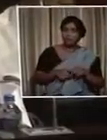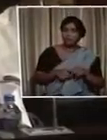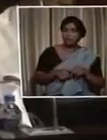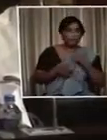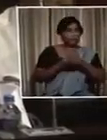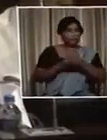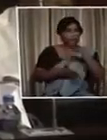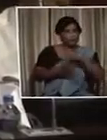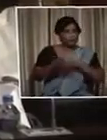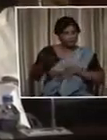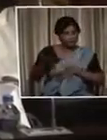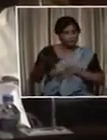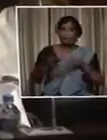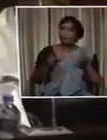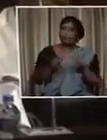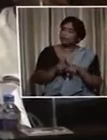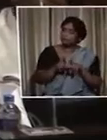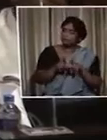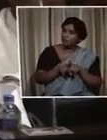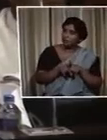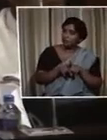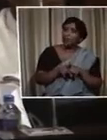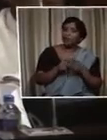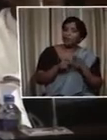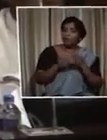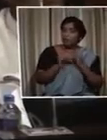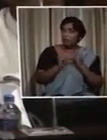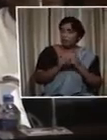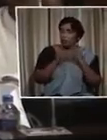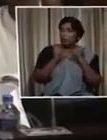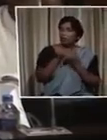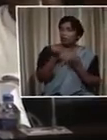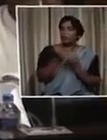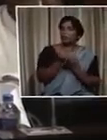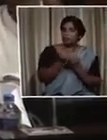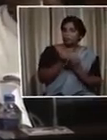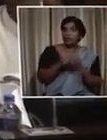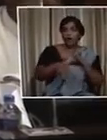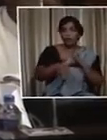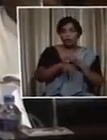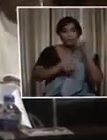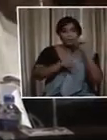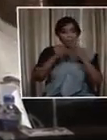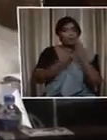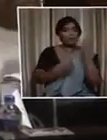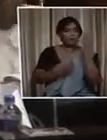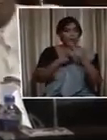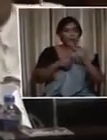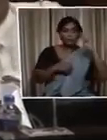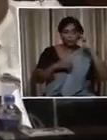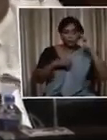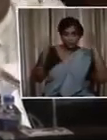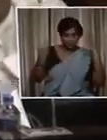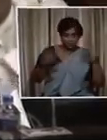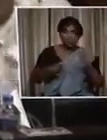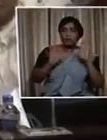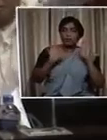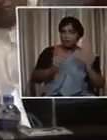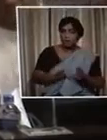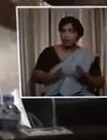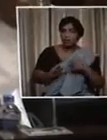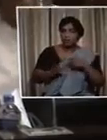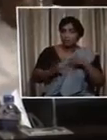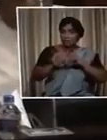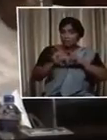ලිඛිතව ඒ වගේම අවශ්‍ය ආකාරයට උදව් කිරීමට ස්පිතාල වලට අවශ්‍ය බෙහෙත් ලබා දීමට පොරොන්දු වෙලා තියෙනවා. හැබැයි මේ අස්වැච්ච